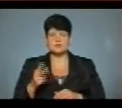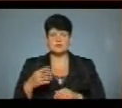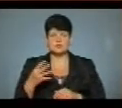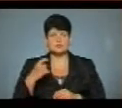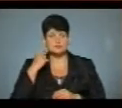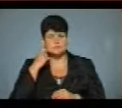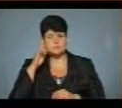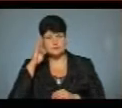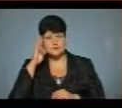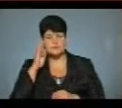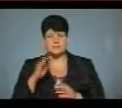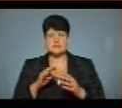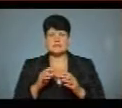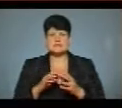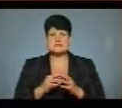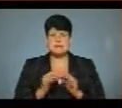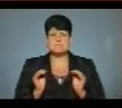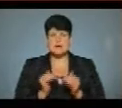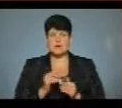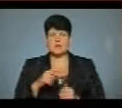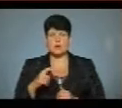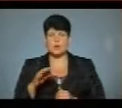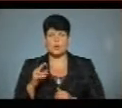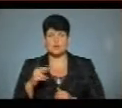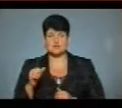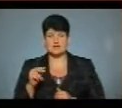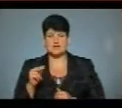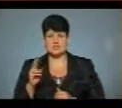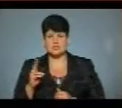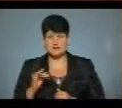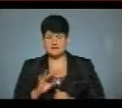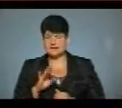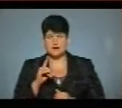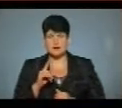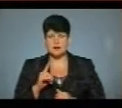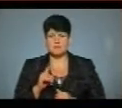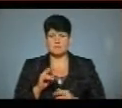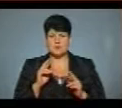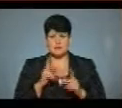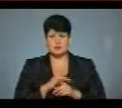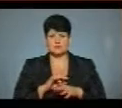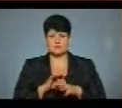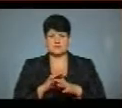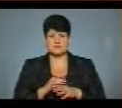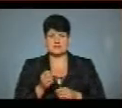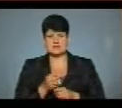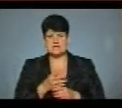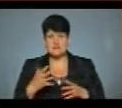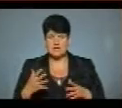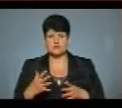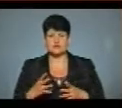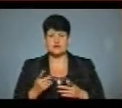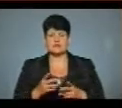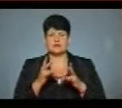24-літнього жителя села Малий Ходачків щодо необережного поводження з гранатою, в результаті якого травмувалися 5 людей. Про це сьогодні